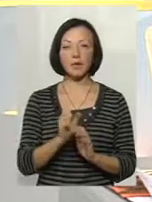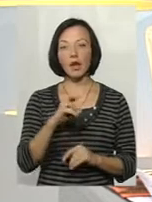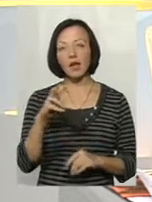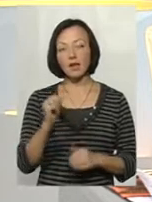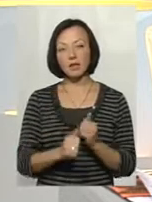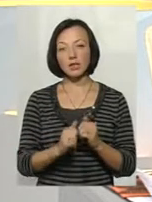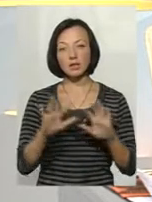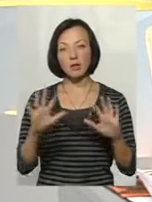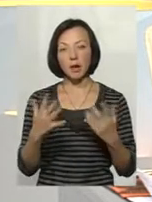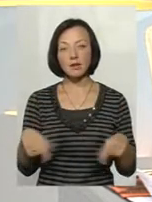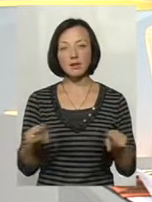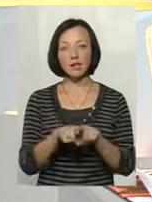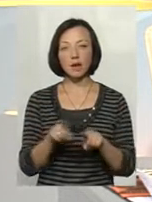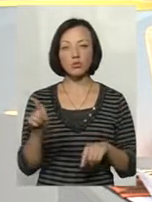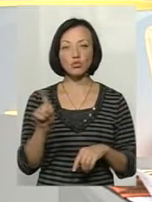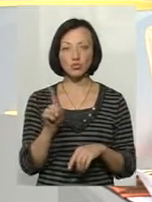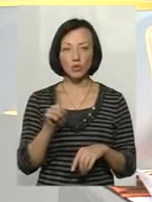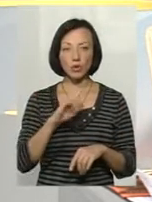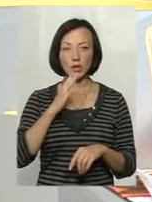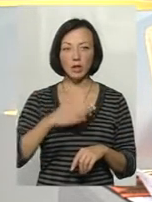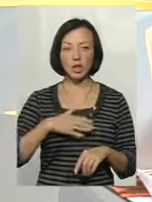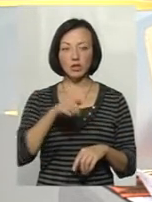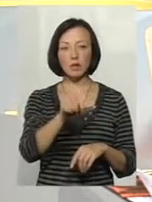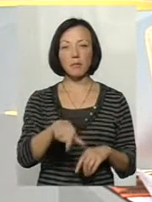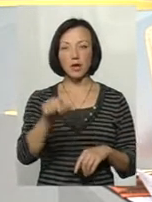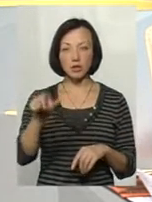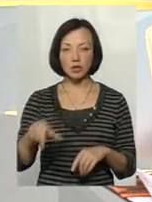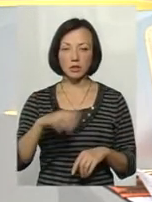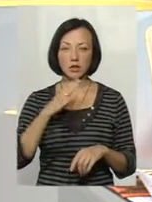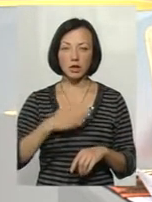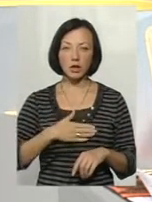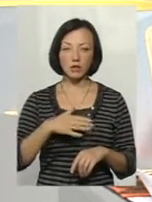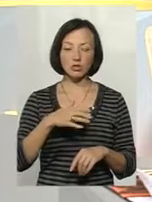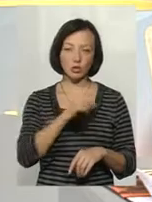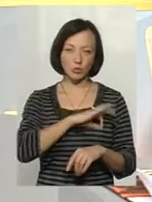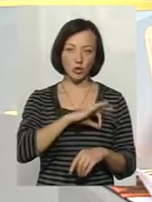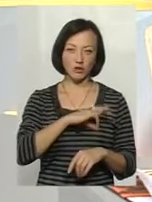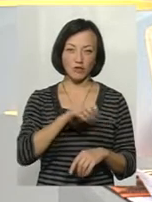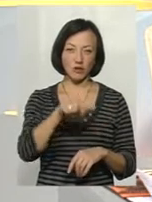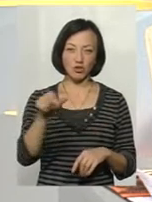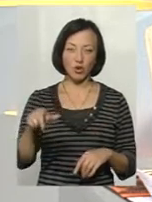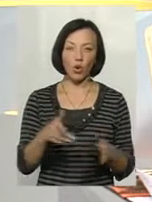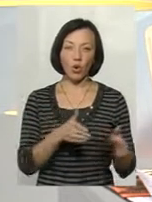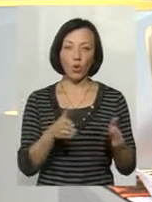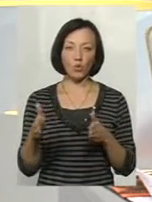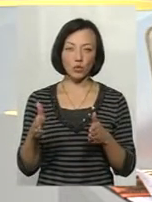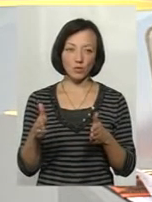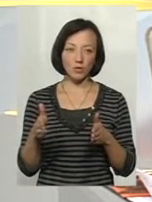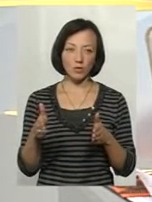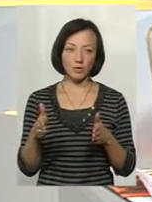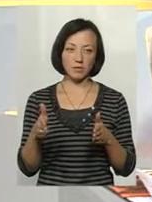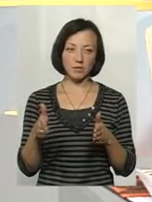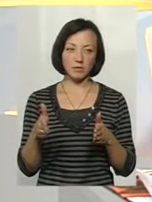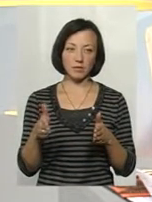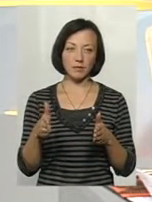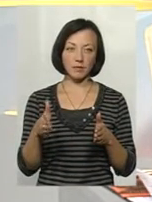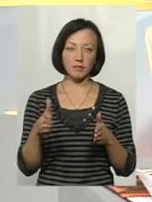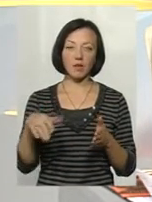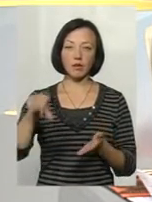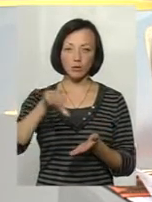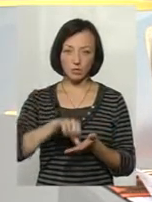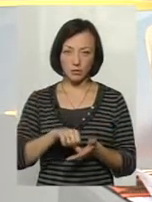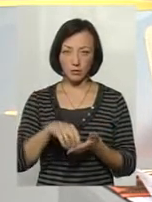часто трапляється так, що наші мешканці, наші споживачі готові взяти